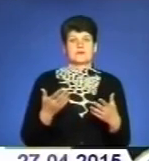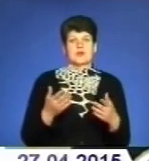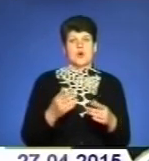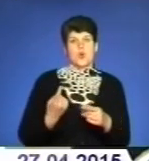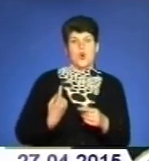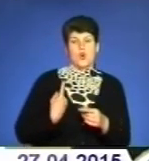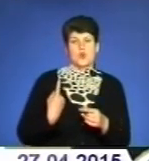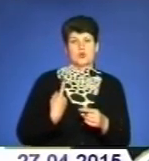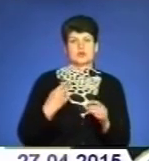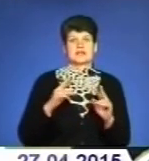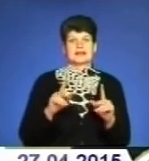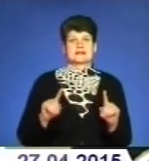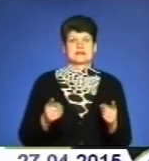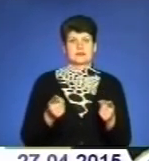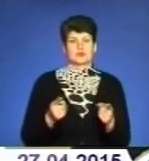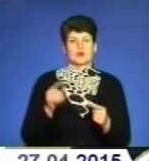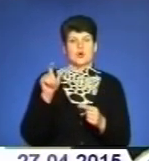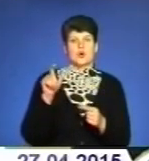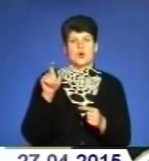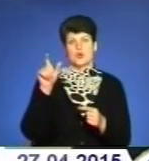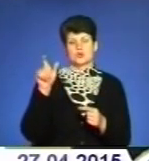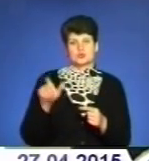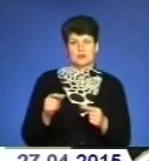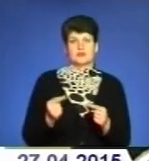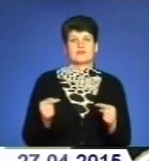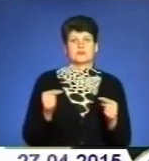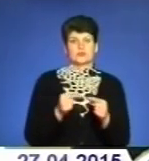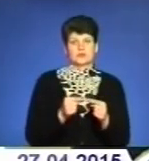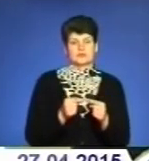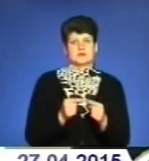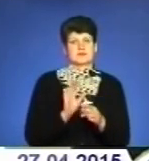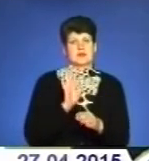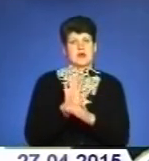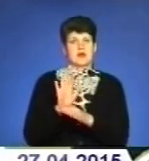фізична охорона як затриманої особи в відповідності до відомчих наказів.